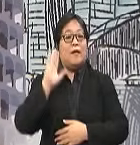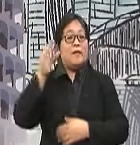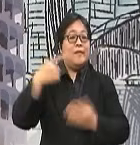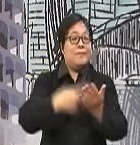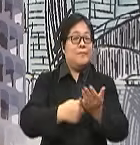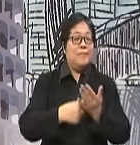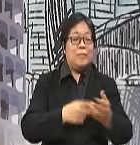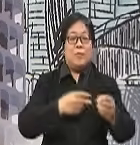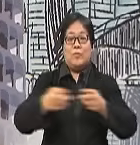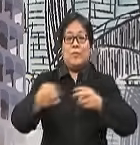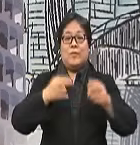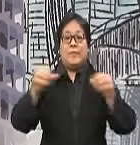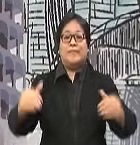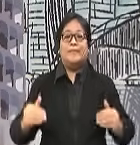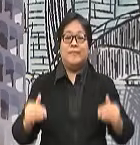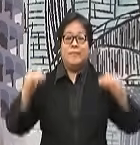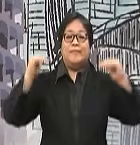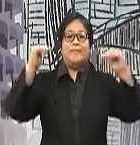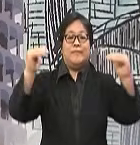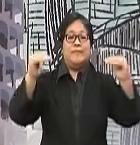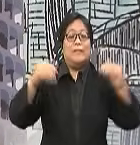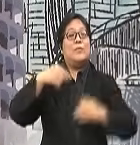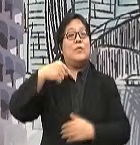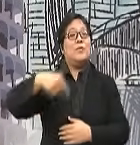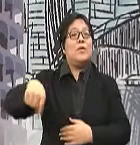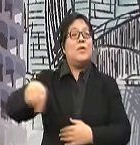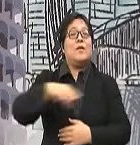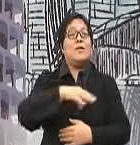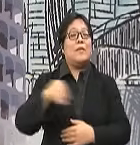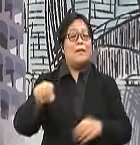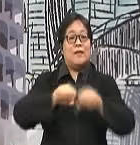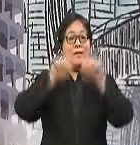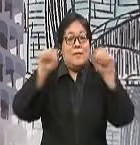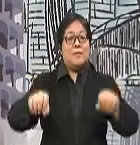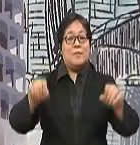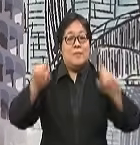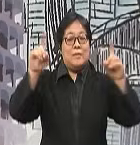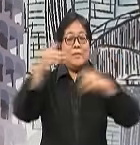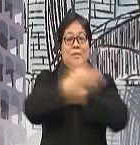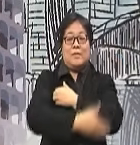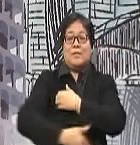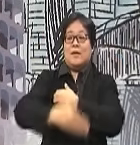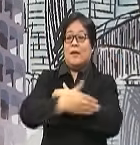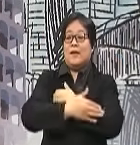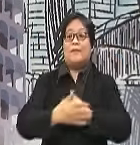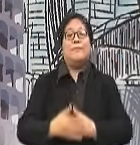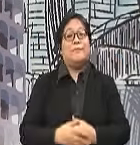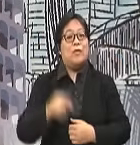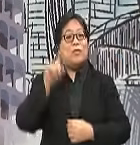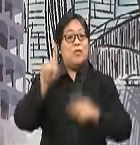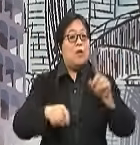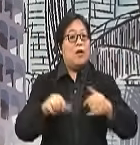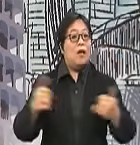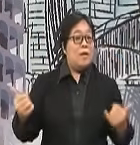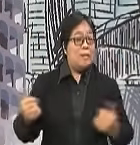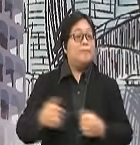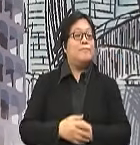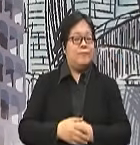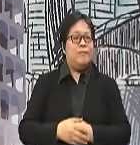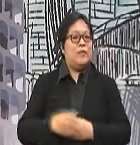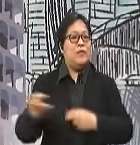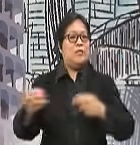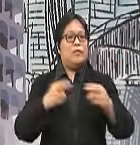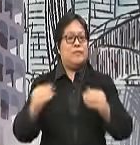bercakap mengenai usaha untuk meningkatkan amu Wu dan juga sistem pendidikan negara soal-soal lain adalah usaha untuk